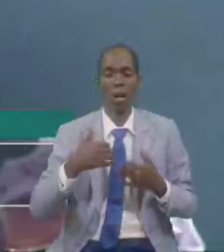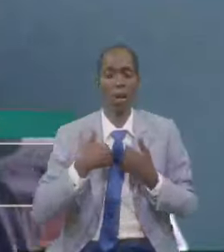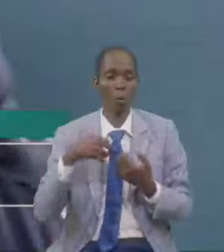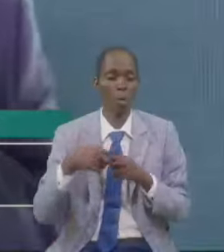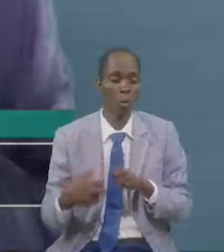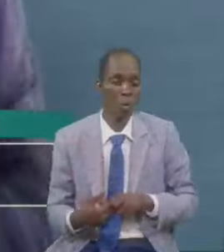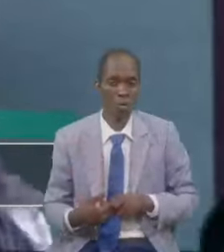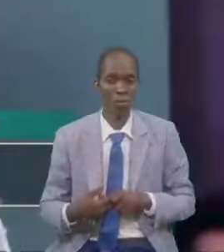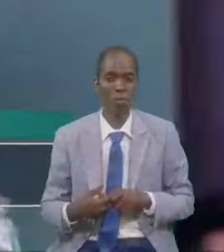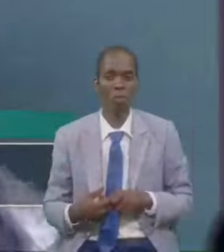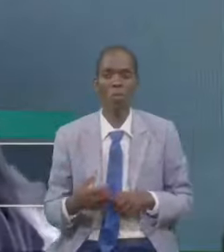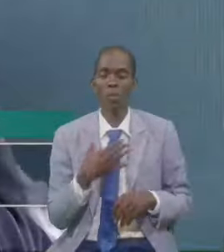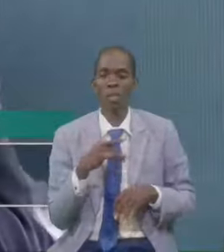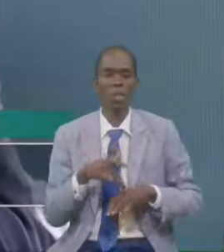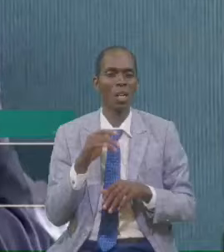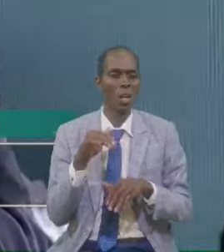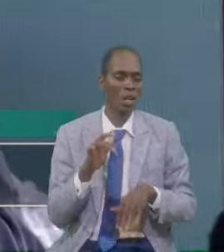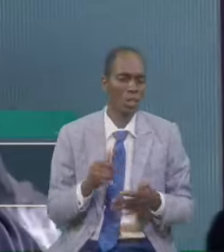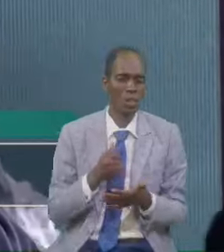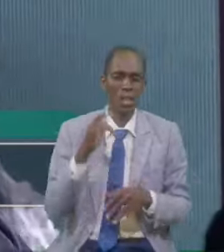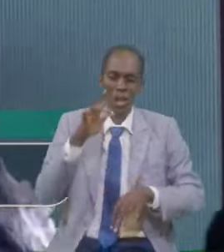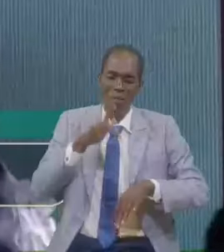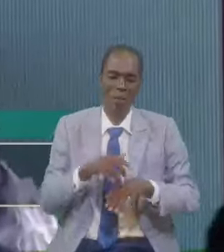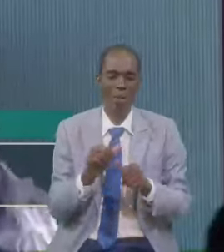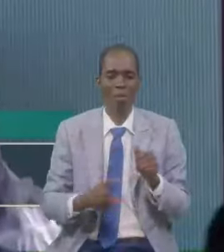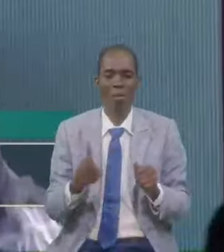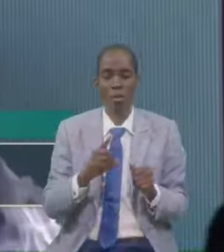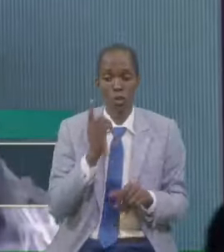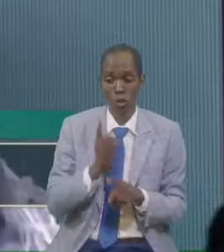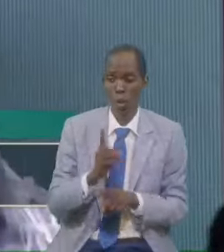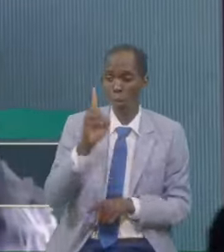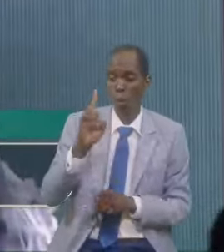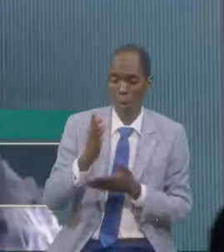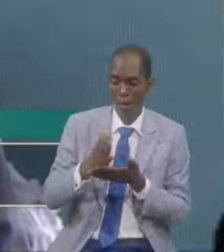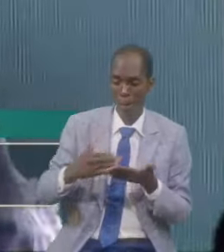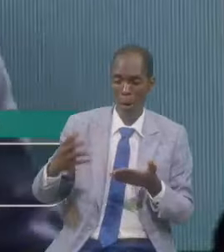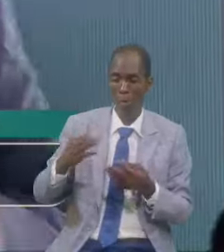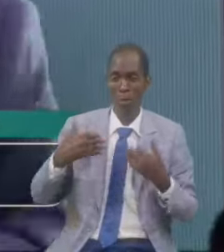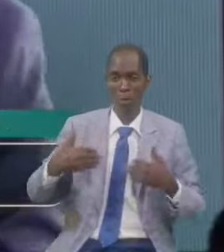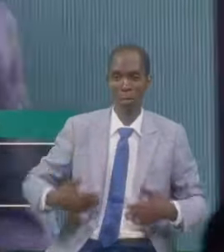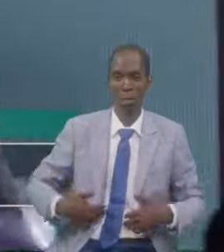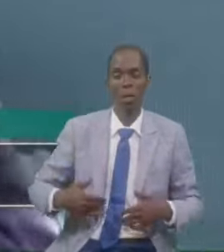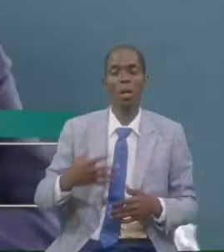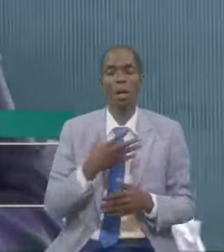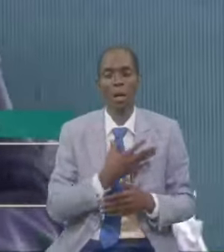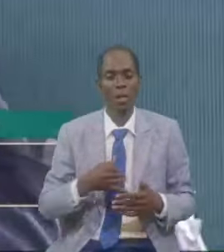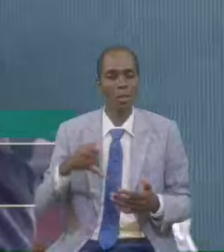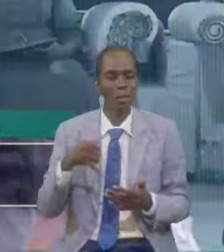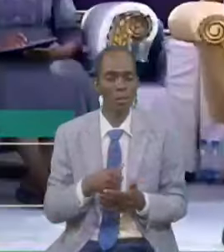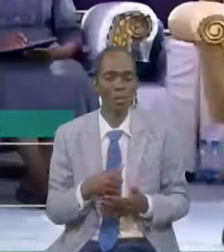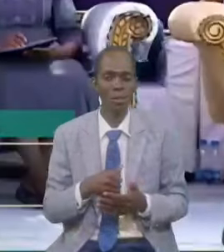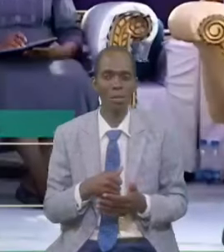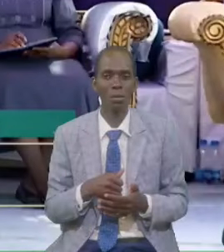ఊపిరి తీసుకోలేము. A part of the body, దేహములో ఒక్క భాగం బాగాలేకపోతే, ప్రాబ్లమ్ ఆఫ్ సిక్నెస్, ఏదైనా రోగ సమస్య వస్తే,